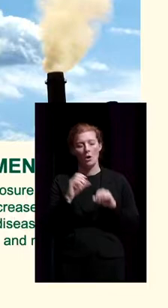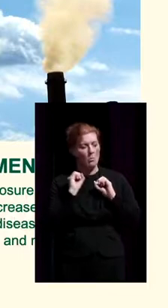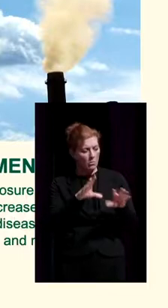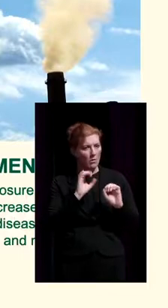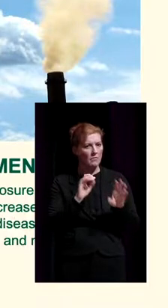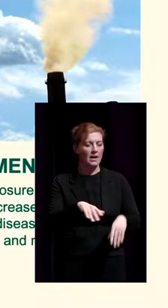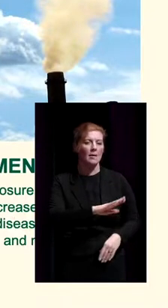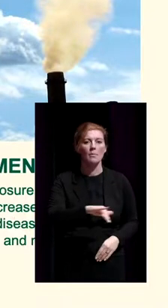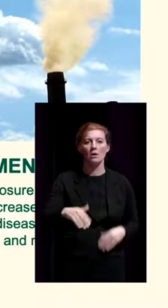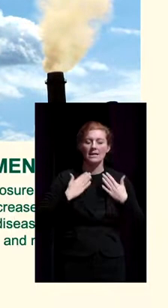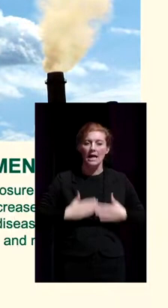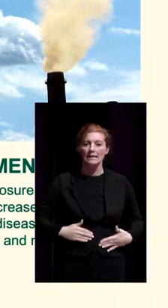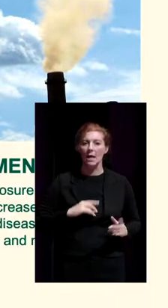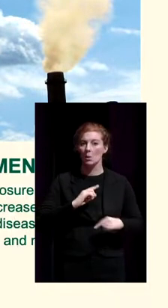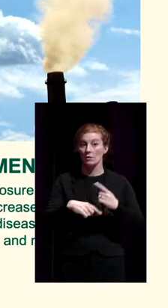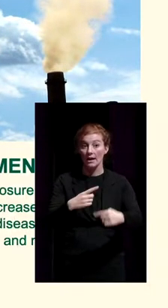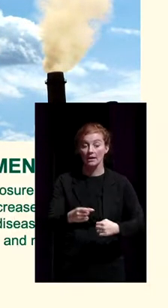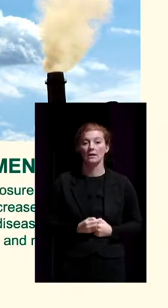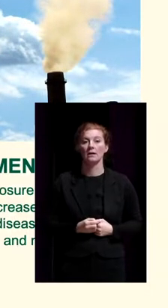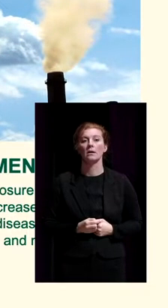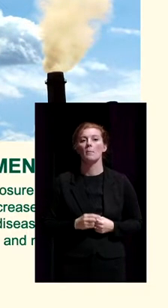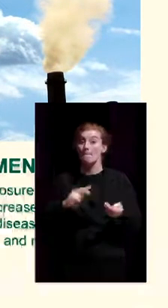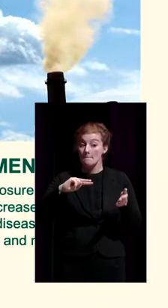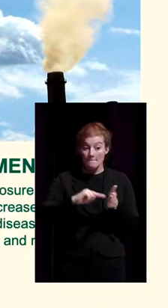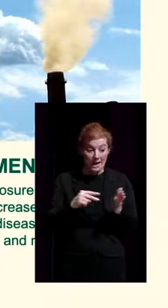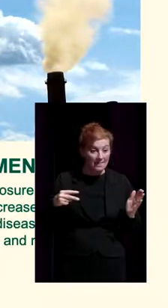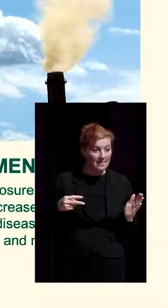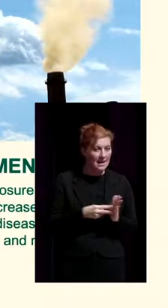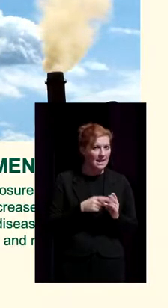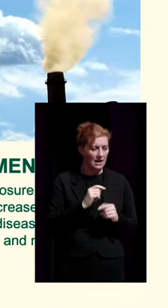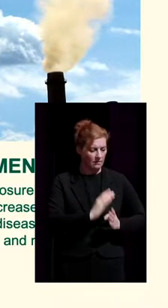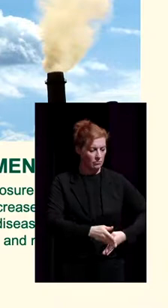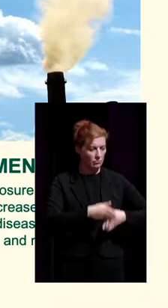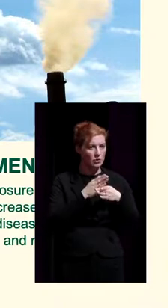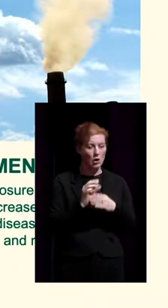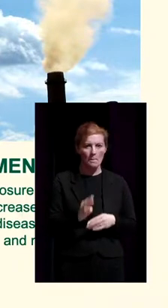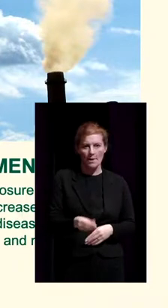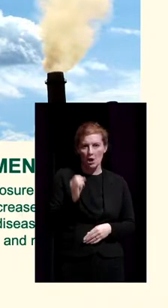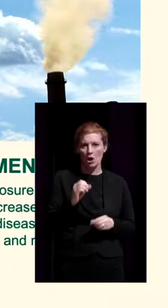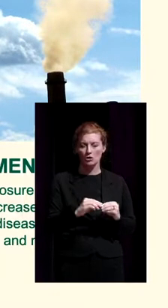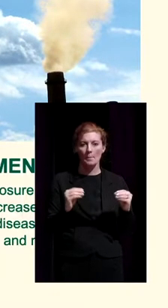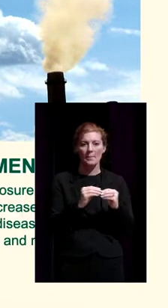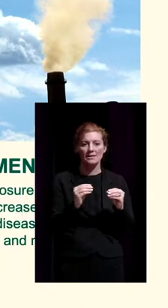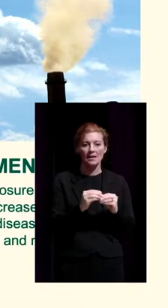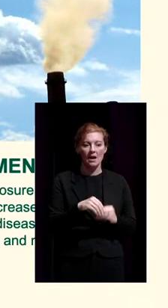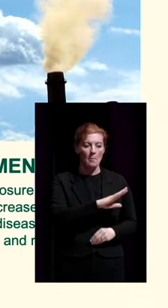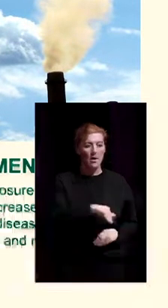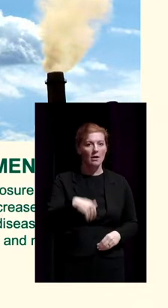utveckling. Urban planering, detta att vi bygger miljöer där barn kan få leka och vara